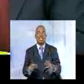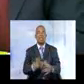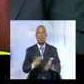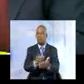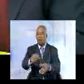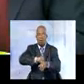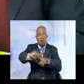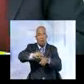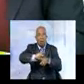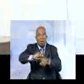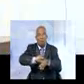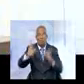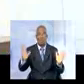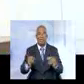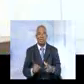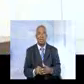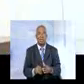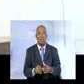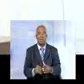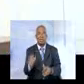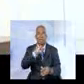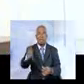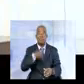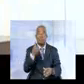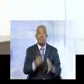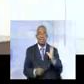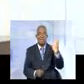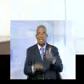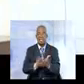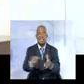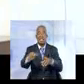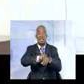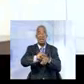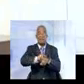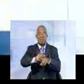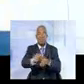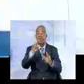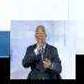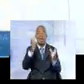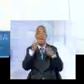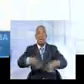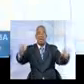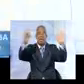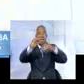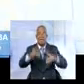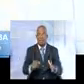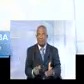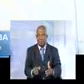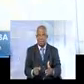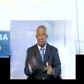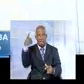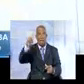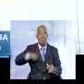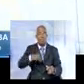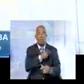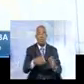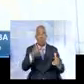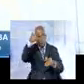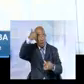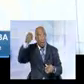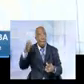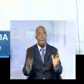travail avec les populations. Cette session d'orientation révèle un intérêt très capital pour les commissaires nationaux que nous sommes, dans la mesure où elle nous